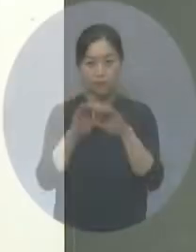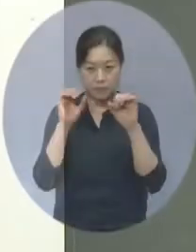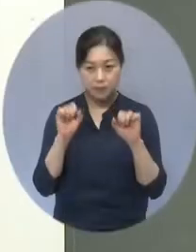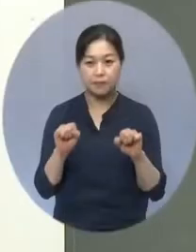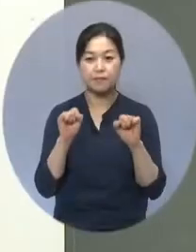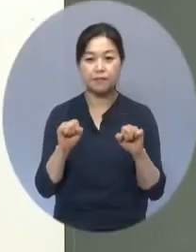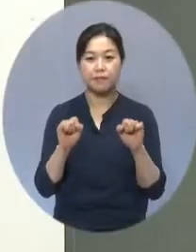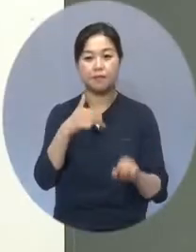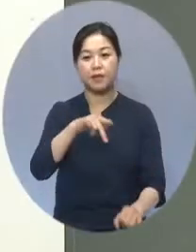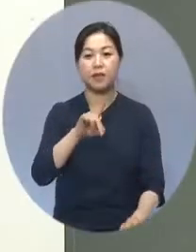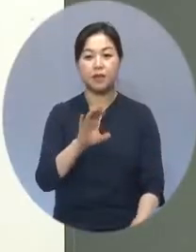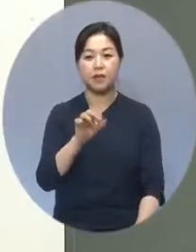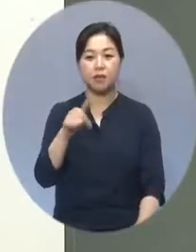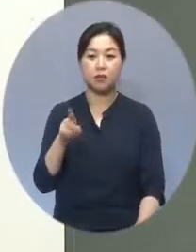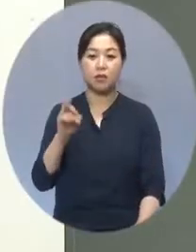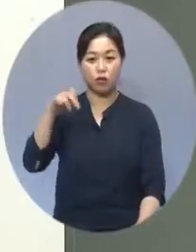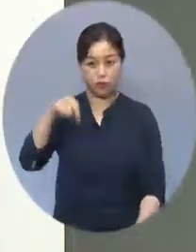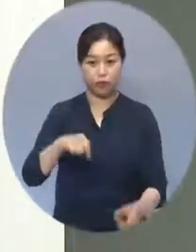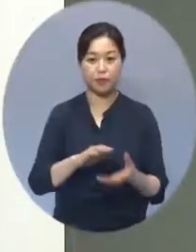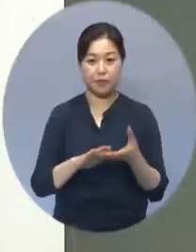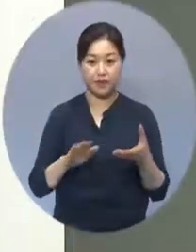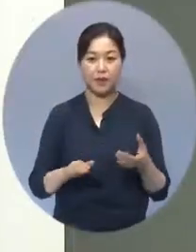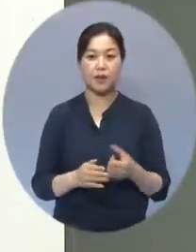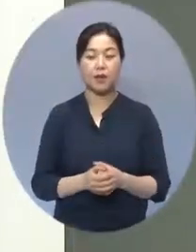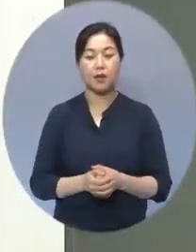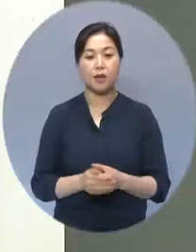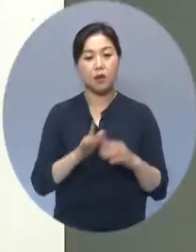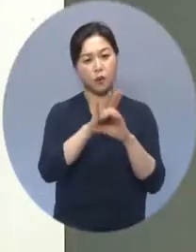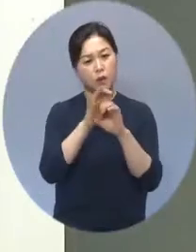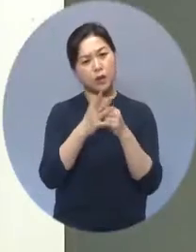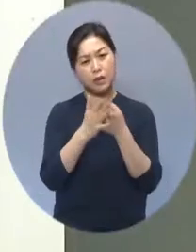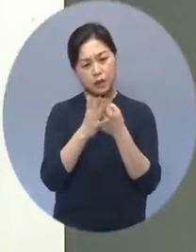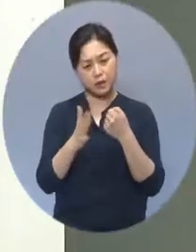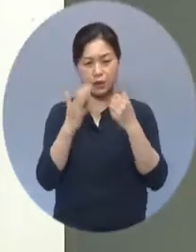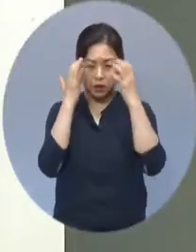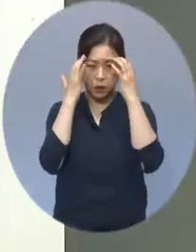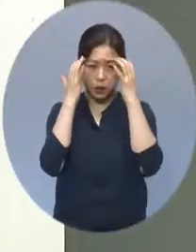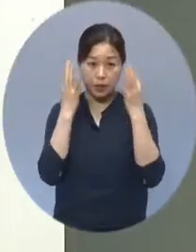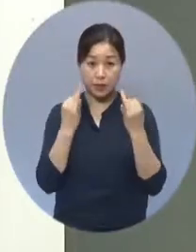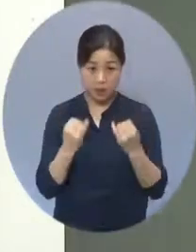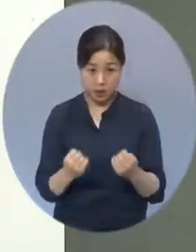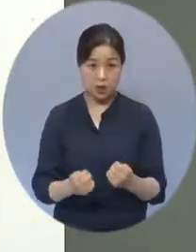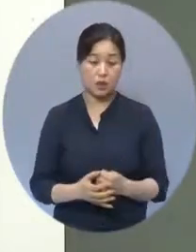안녕하십니까. 정경수입니다. 코로나 때문에 고생이 많으시죠.